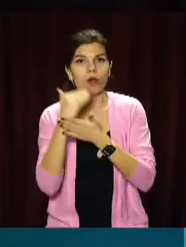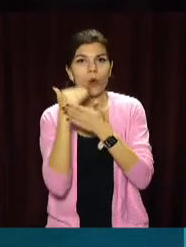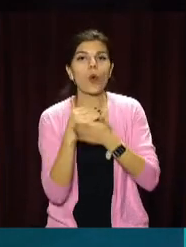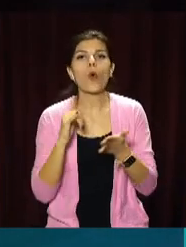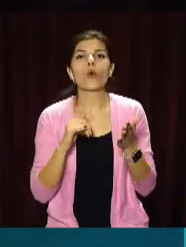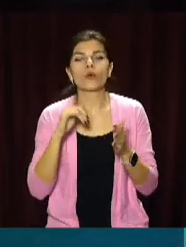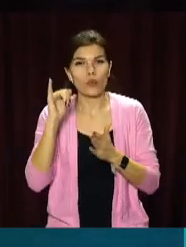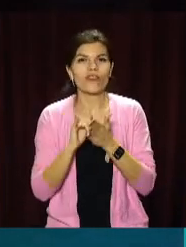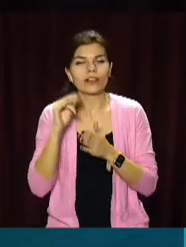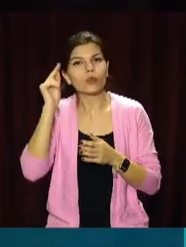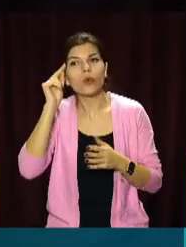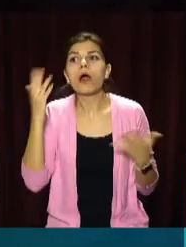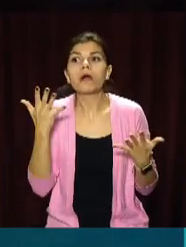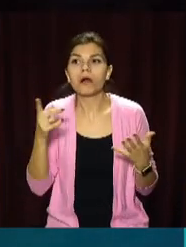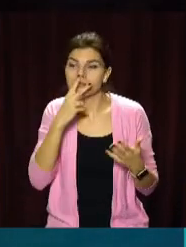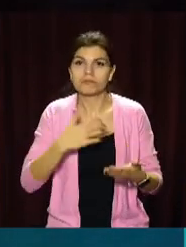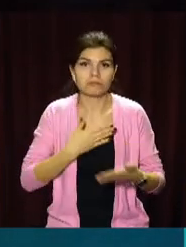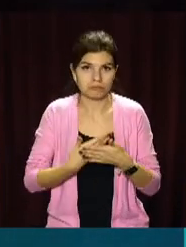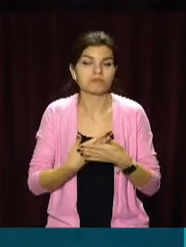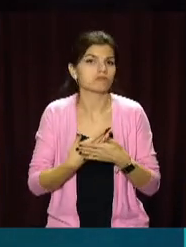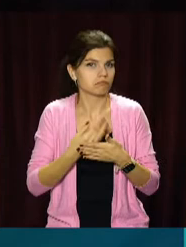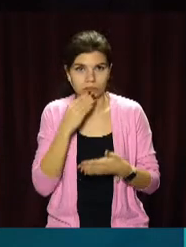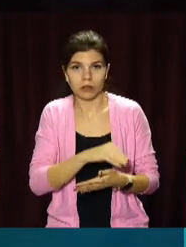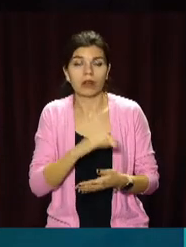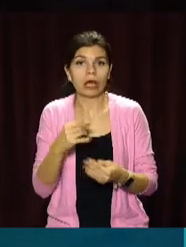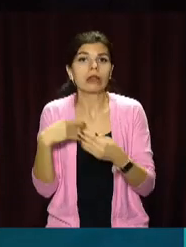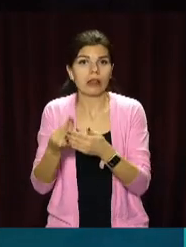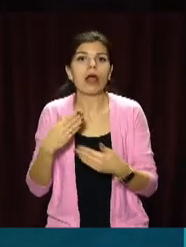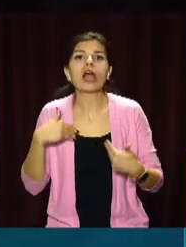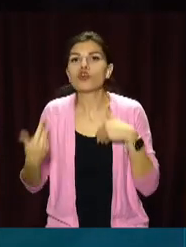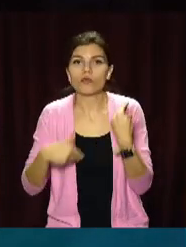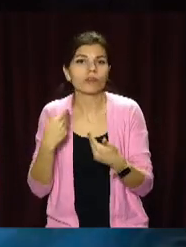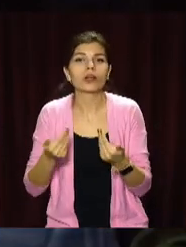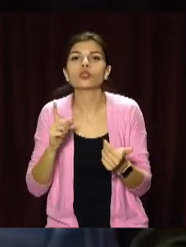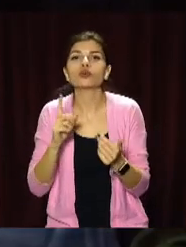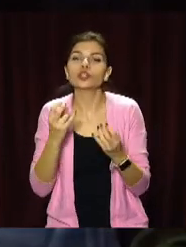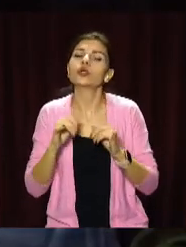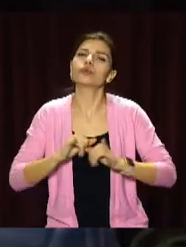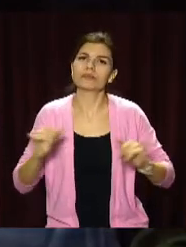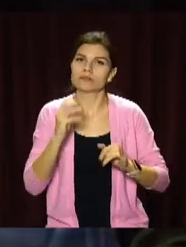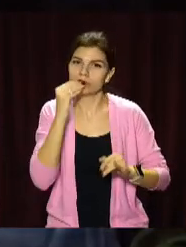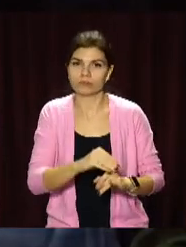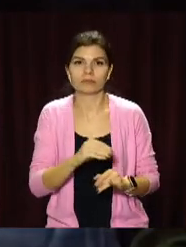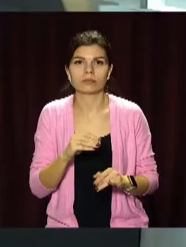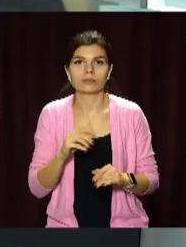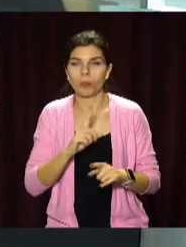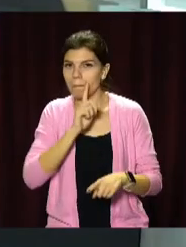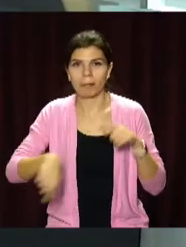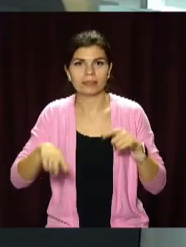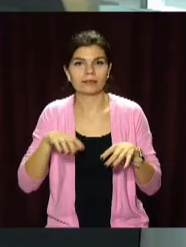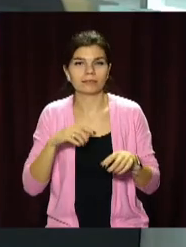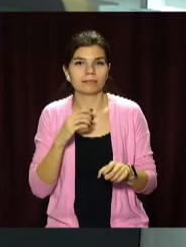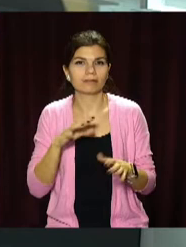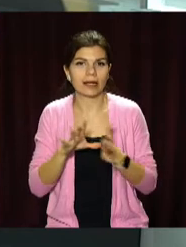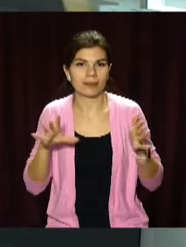залучених підрозділів до виконання завдань за призначенням і надала додаткові рекомендації щодо вдосконалення заходів реагування.